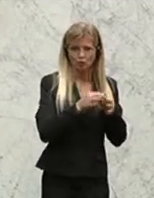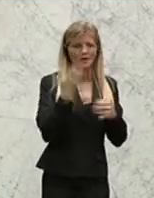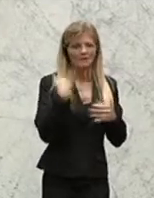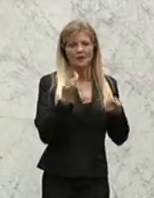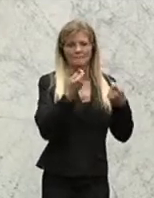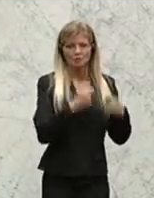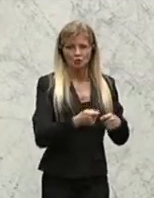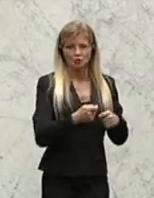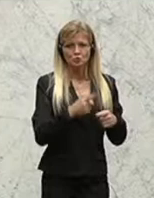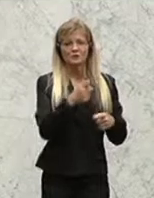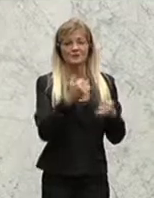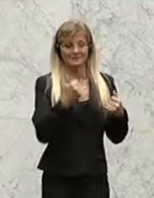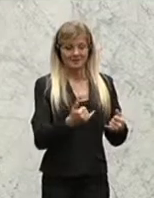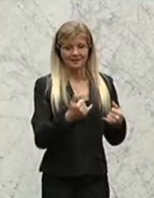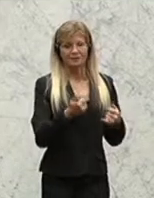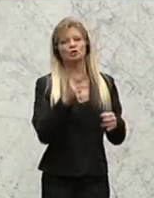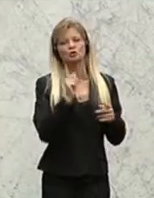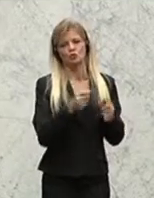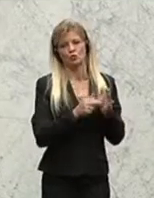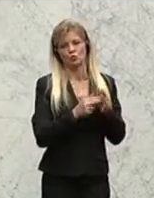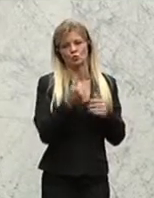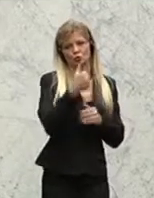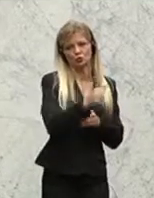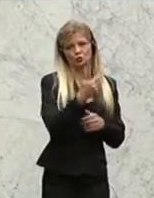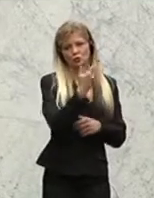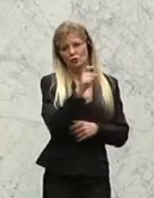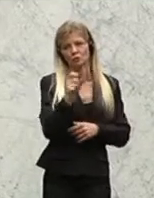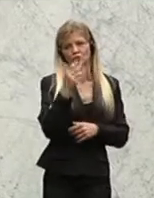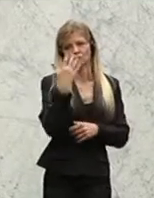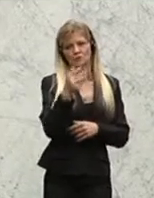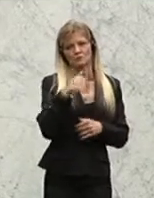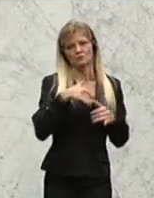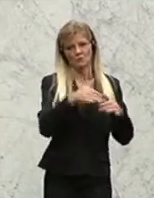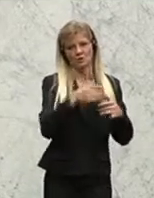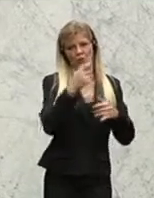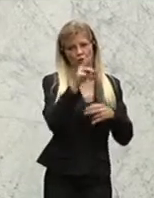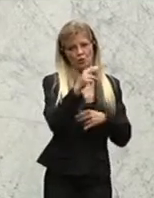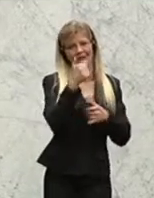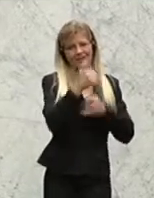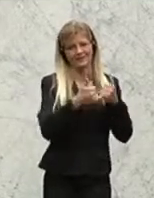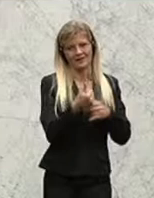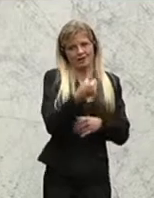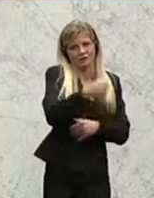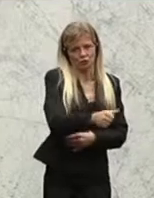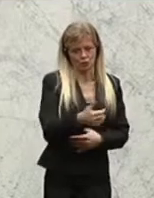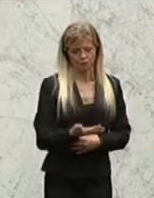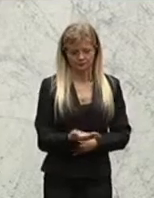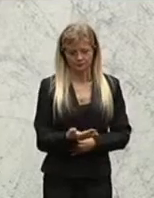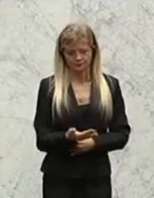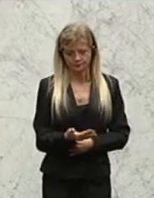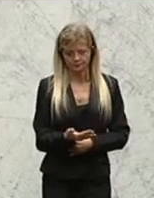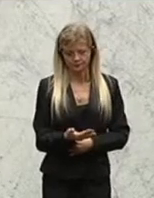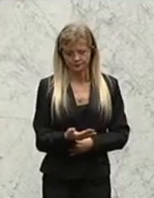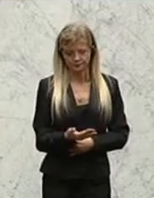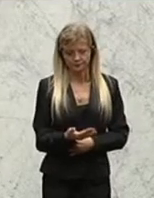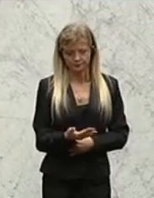mit zusätzlichen Mitteln, 350 Millionen Euro pro Jahr, aufzustocken. Angesichts des